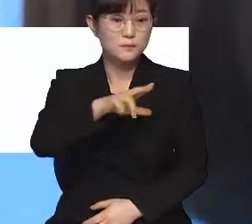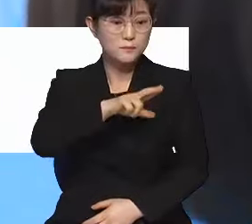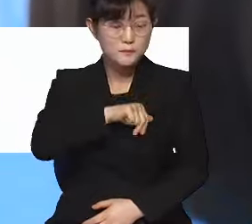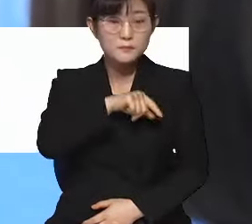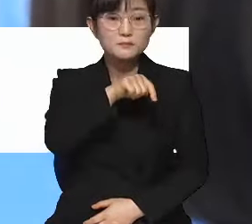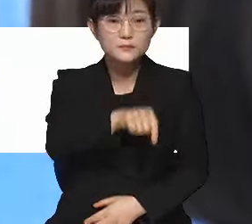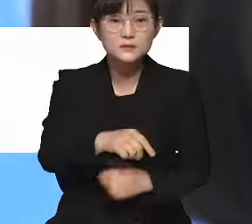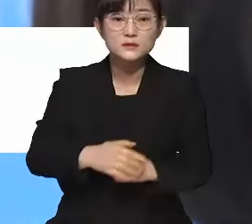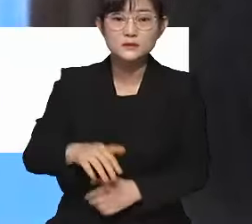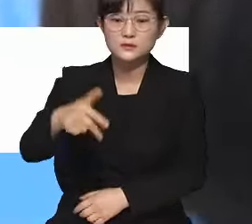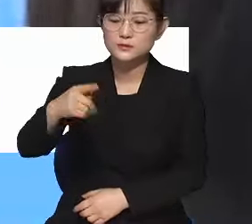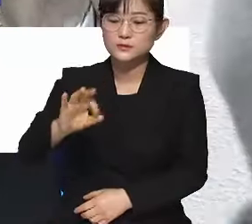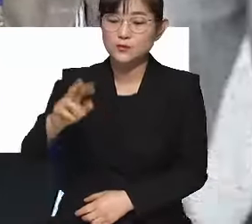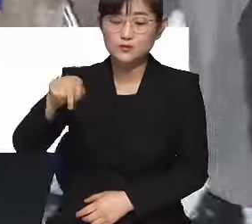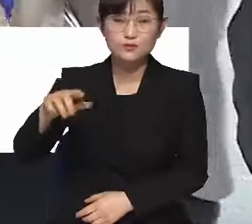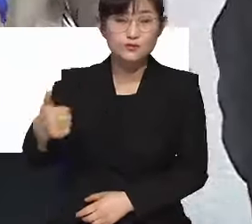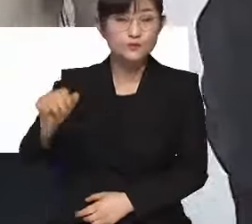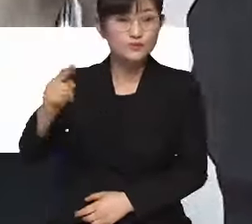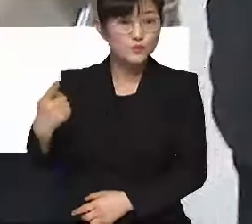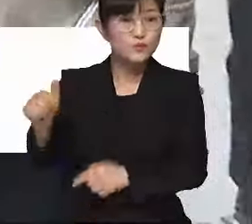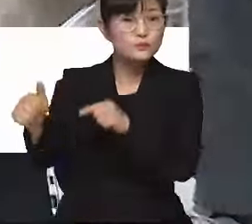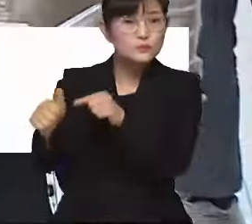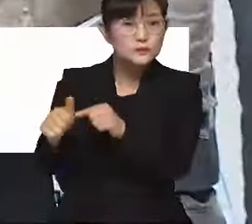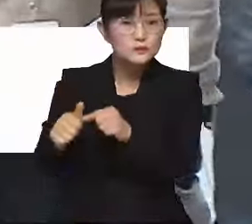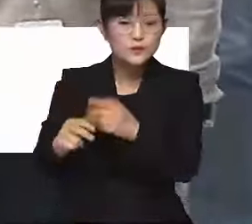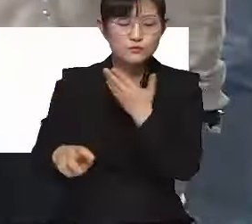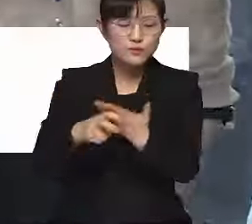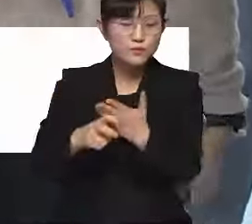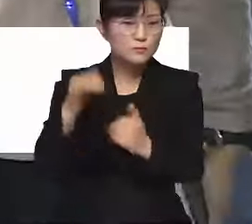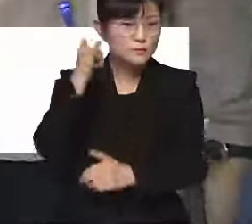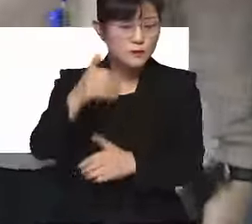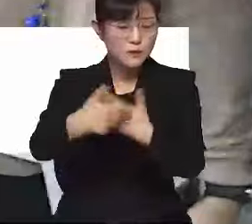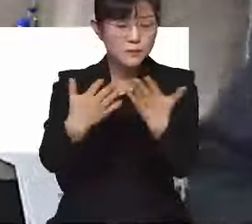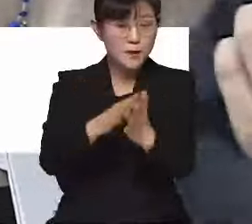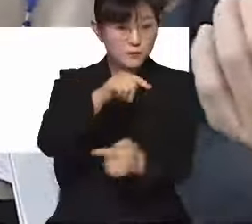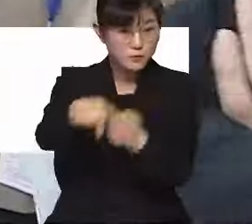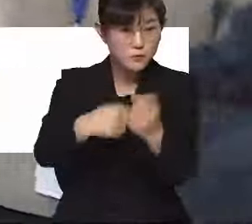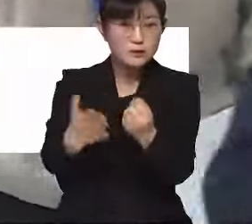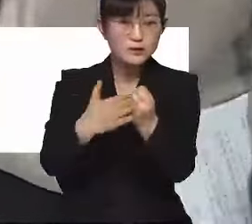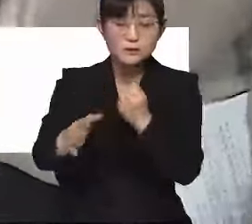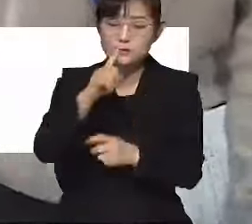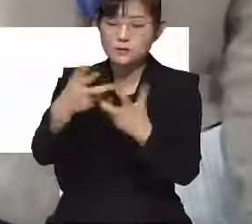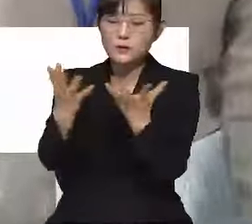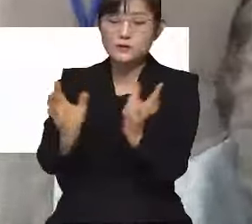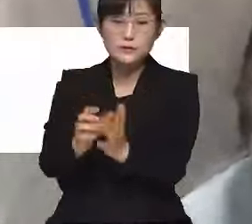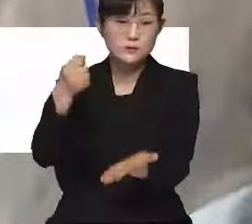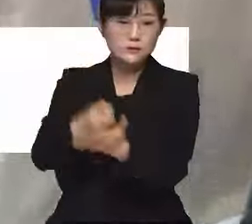측이 불법 전화방을 운영했다는 의혹을 제기하며 중앙당의 결단을 요구하고 있습니다.